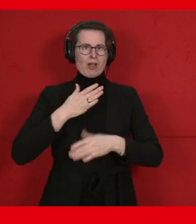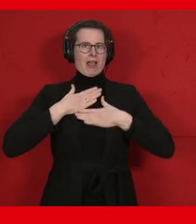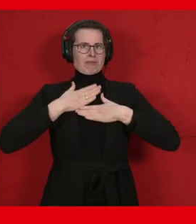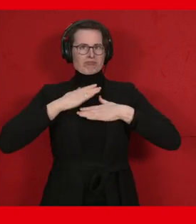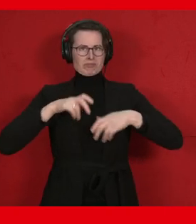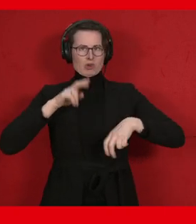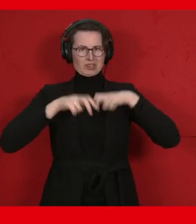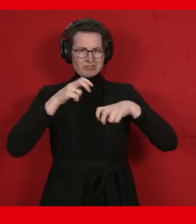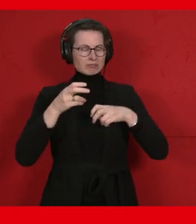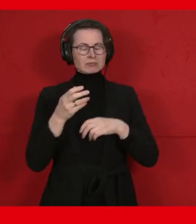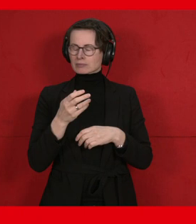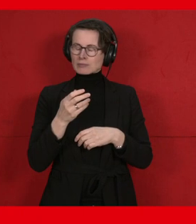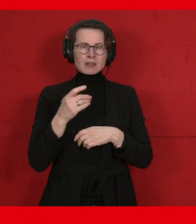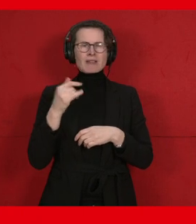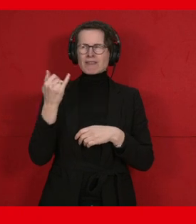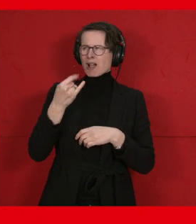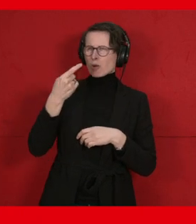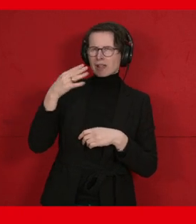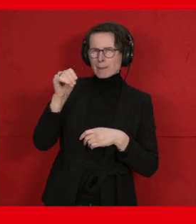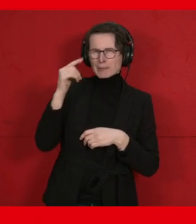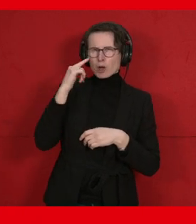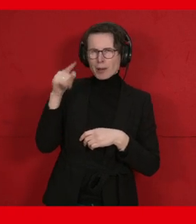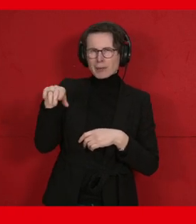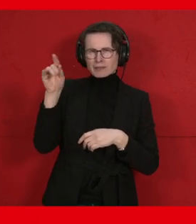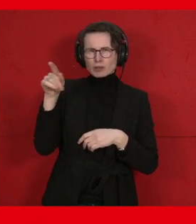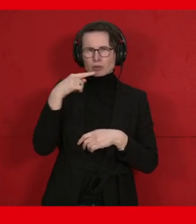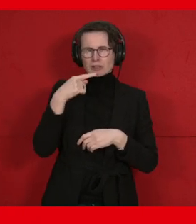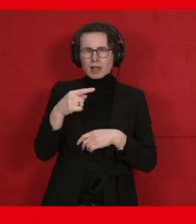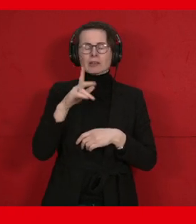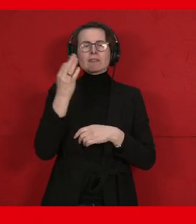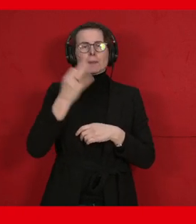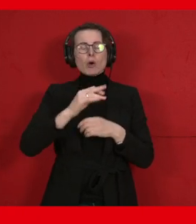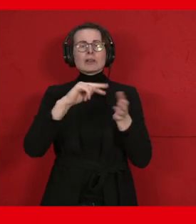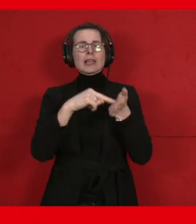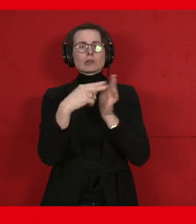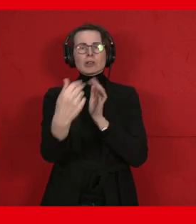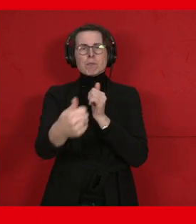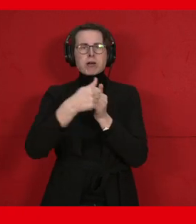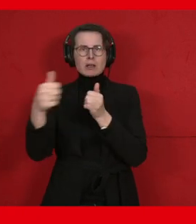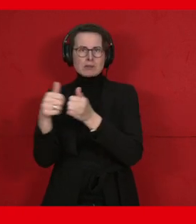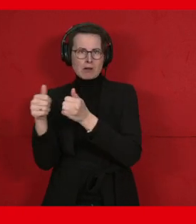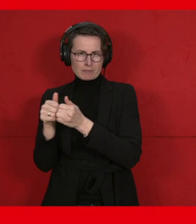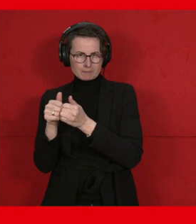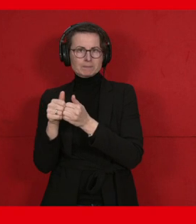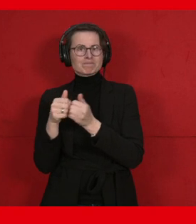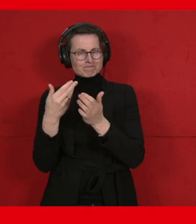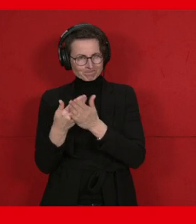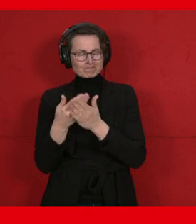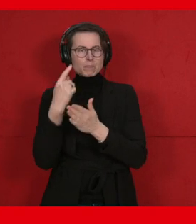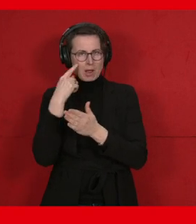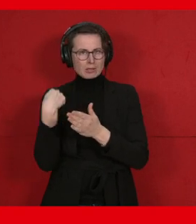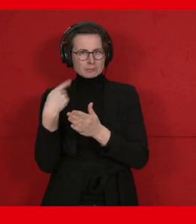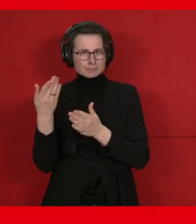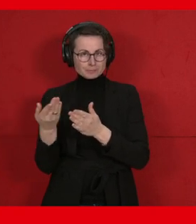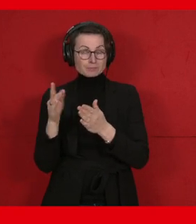sondern ich glaube, Frau Grimm war es am Anfang schon, die da auch die Technologiepartnerschaften angesprochen hat. Darauf muss das beruhen. Das